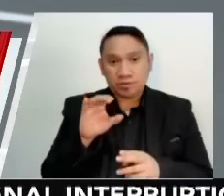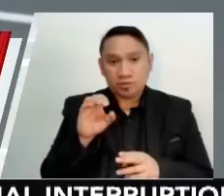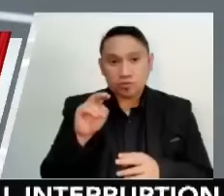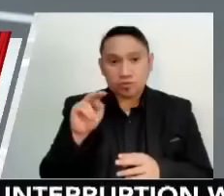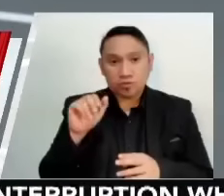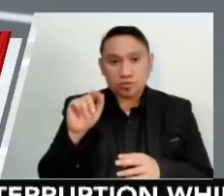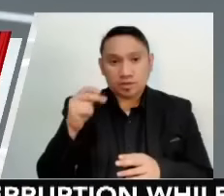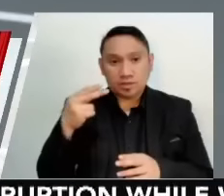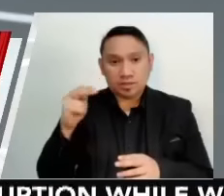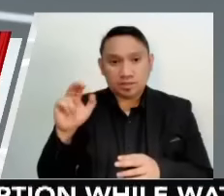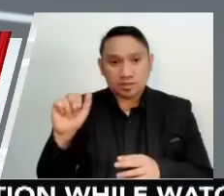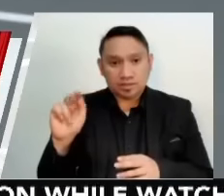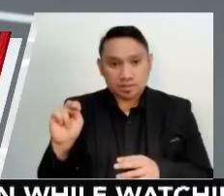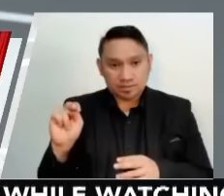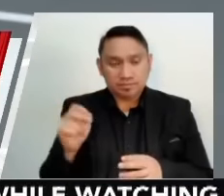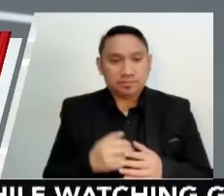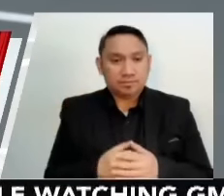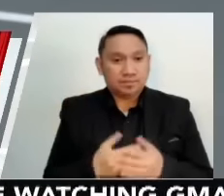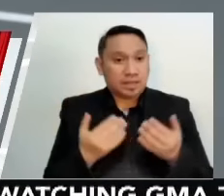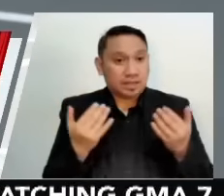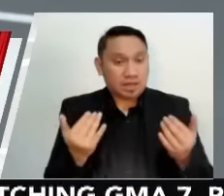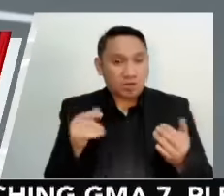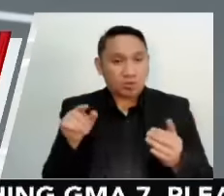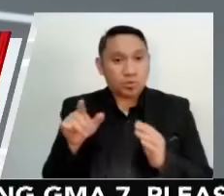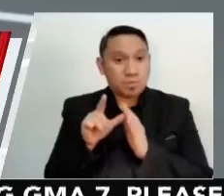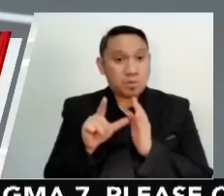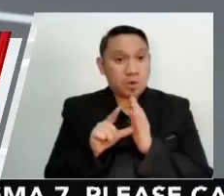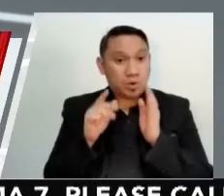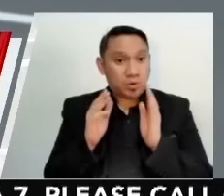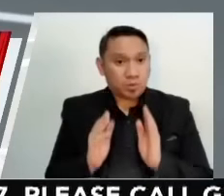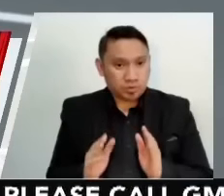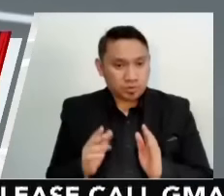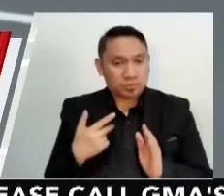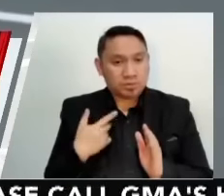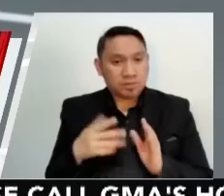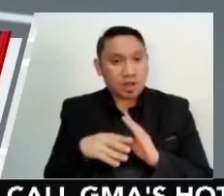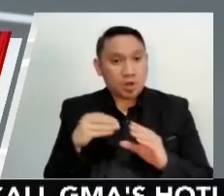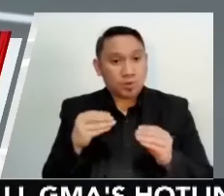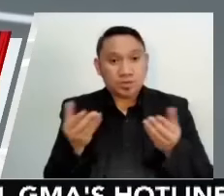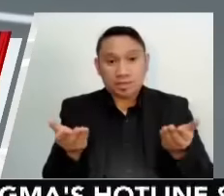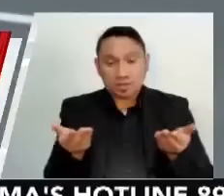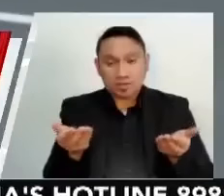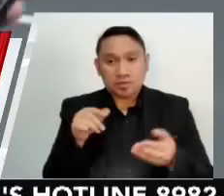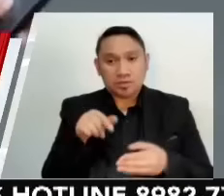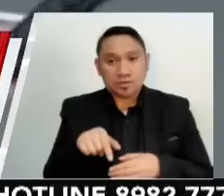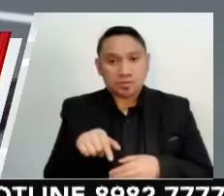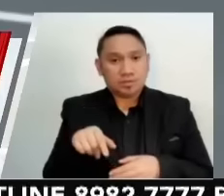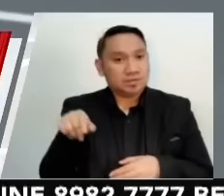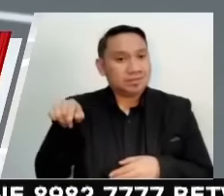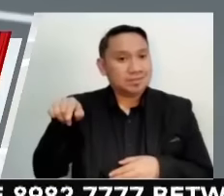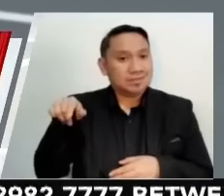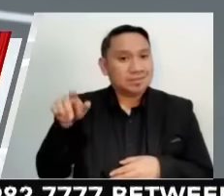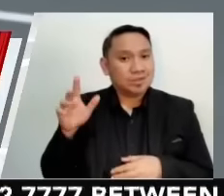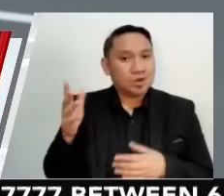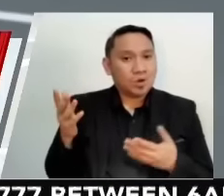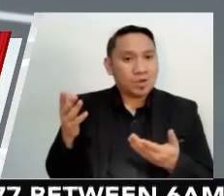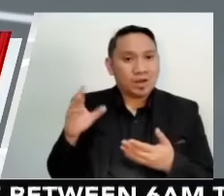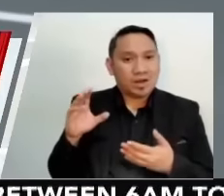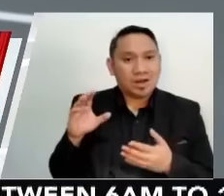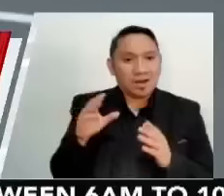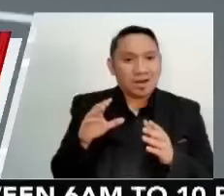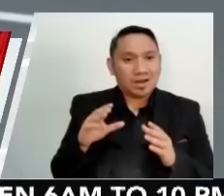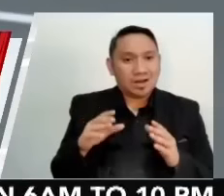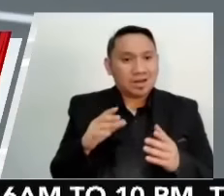Pia, kalalabas lang ngayon ang mga abogado ni dating Mayor Alice Guo dito sa may PNP Custodial Center sa Camp Crame. Kinumpirma